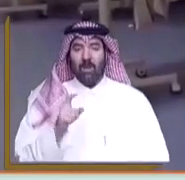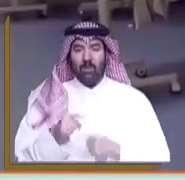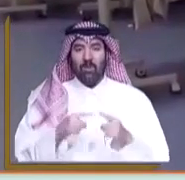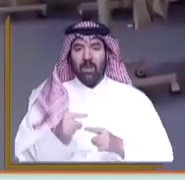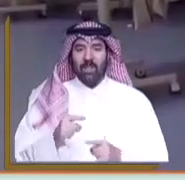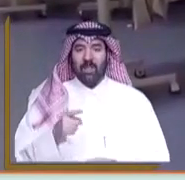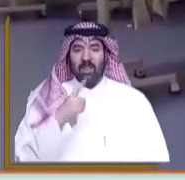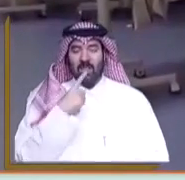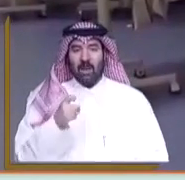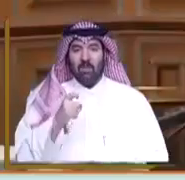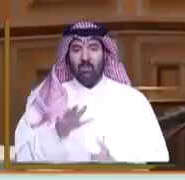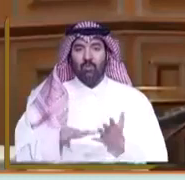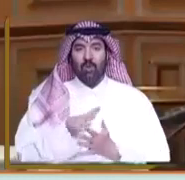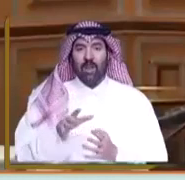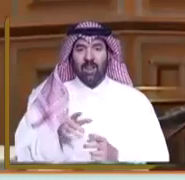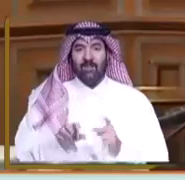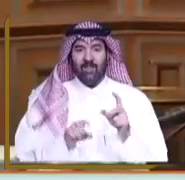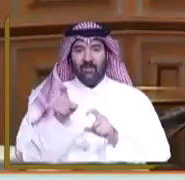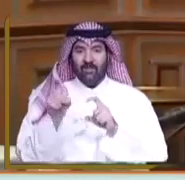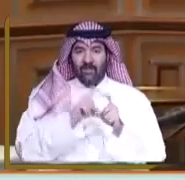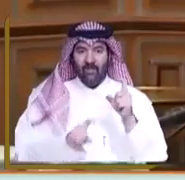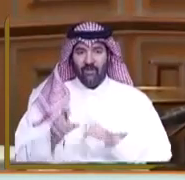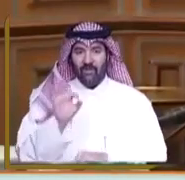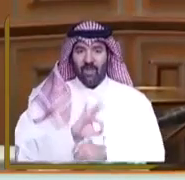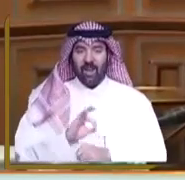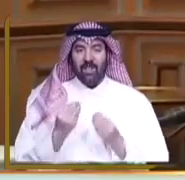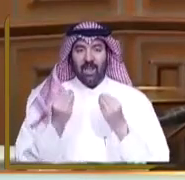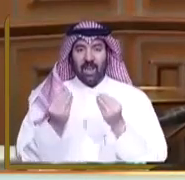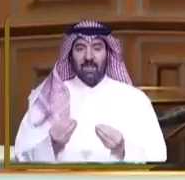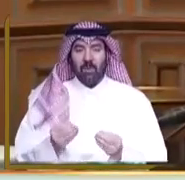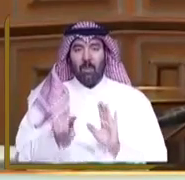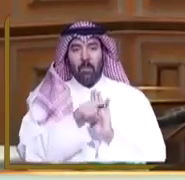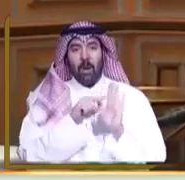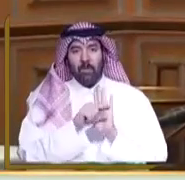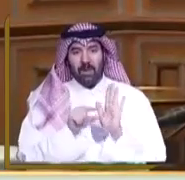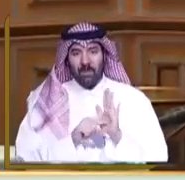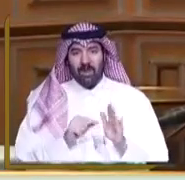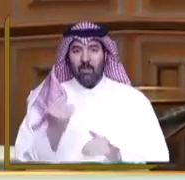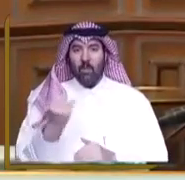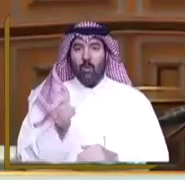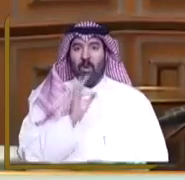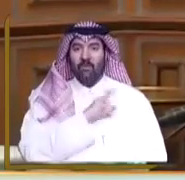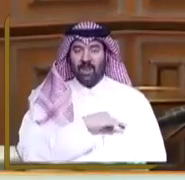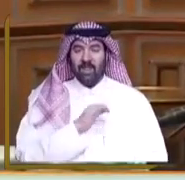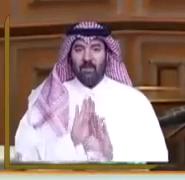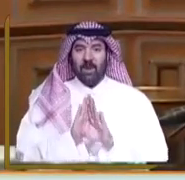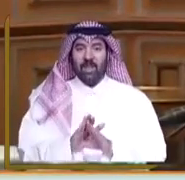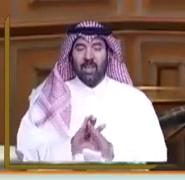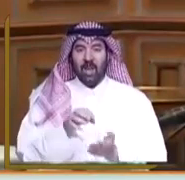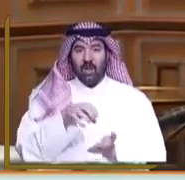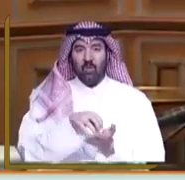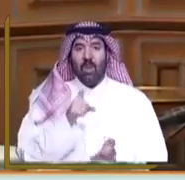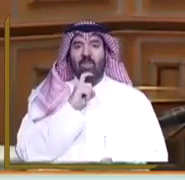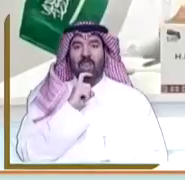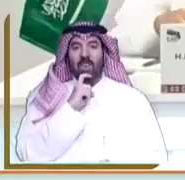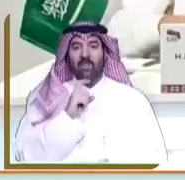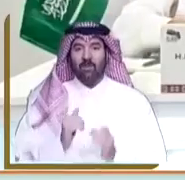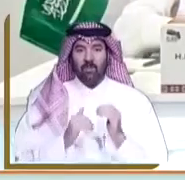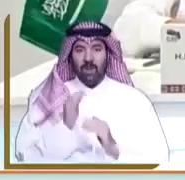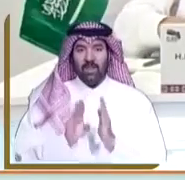الصحي الذي أربك أقوى الاقتصادات قدمت المملكة مبادرات فريدة لدعم البلدان الأقل